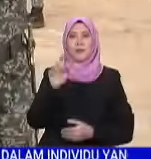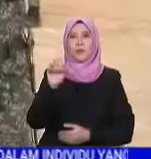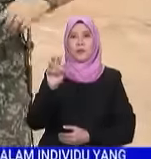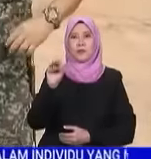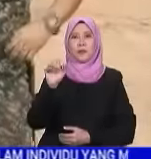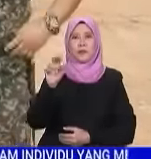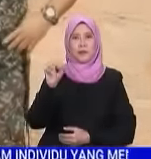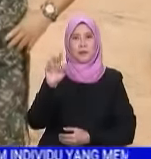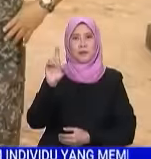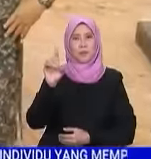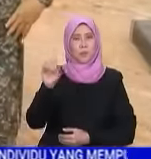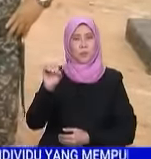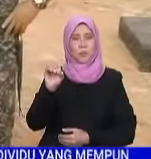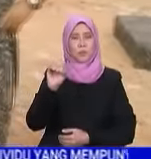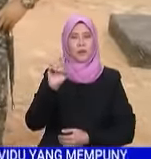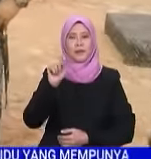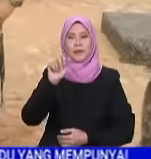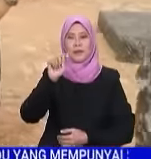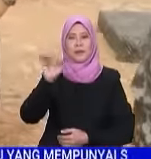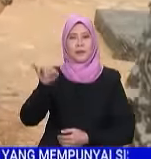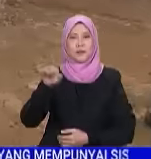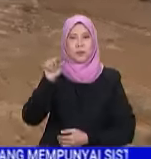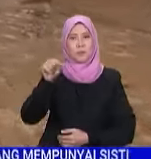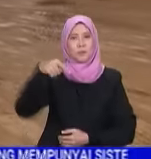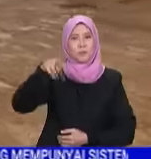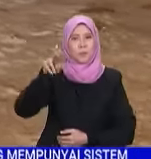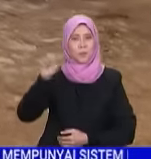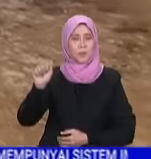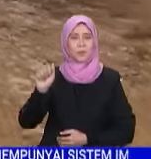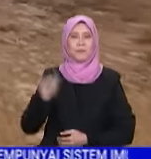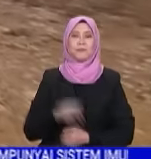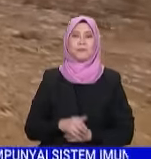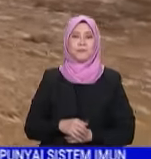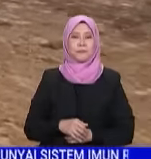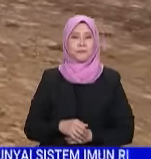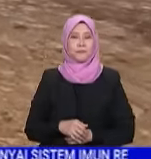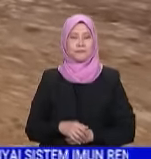12 Tanjung purura Mayor jeneral TNI Sulaiman